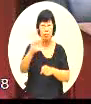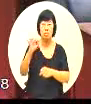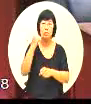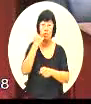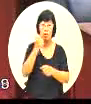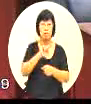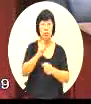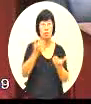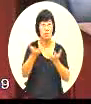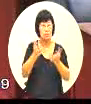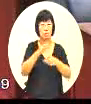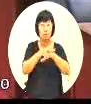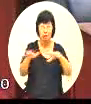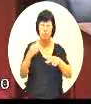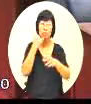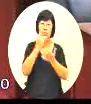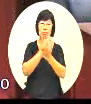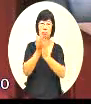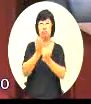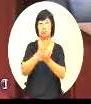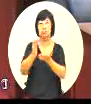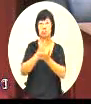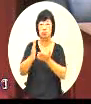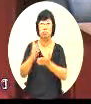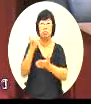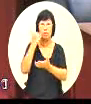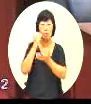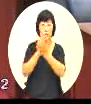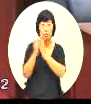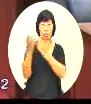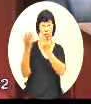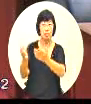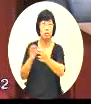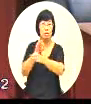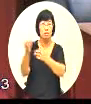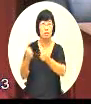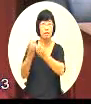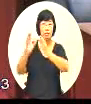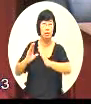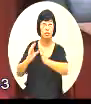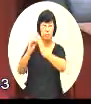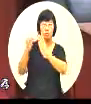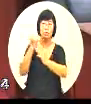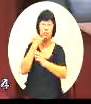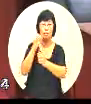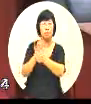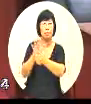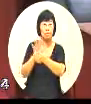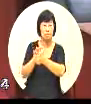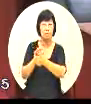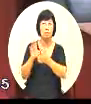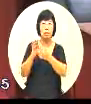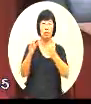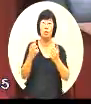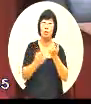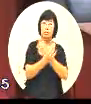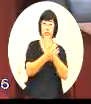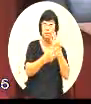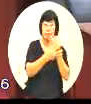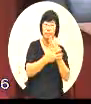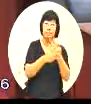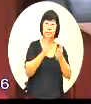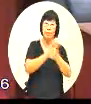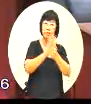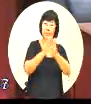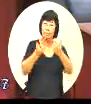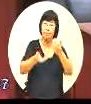决。如果这30亿摆在金发局，让来喝啊发展金辅导这些相关产业的提升，我